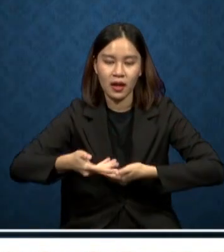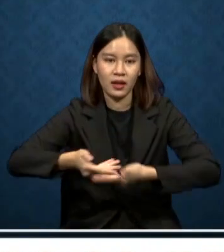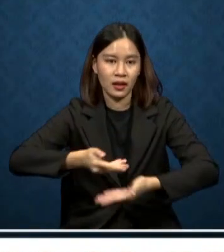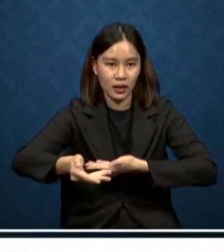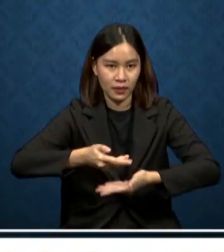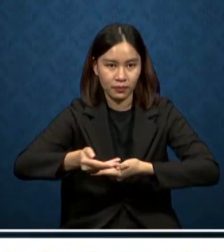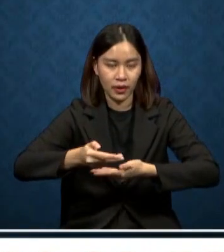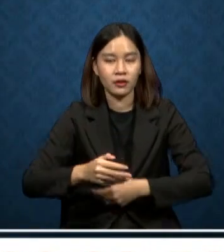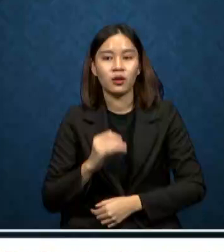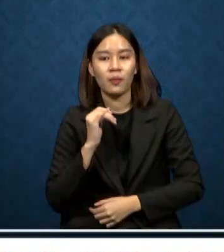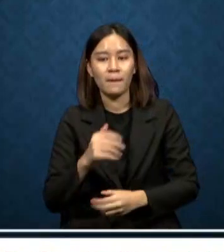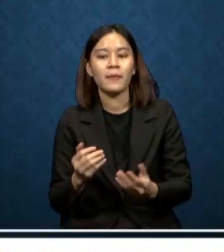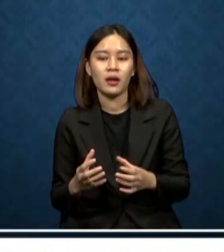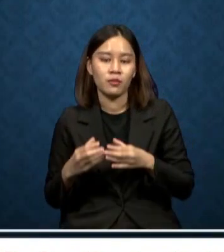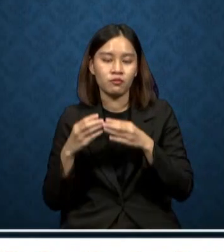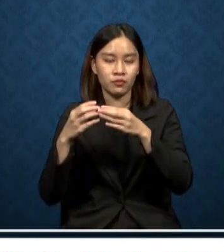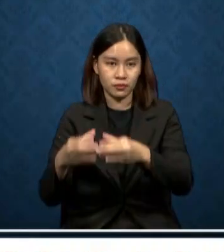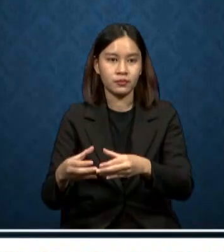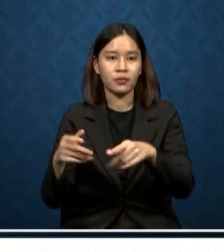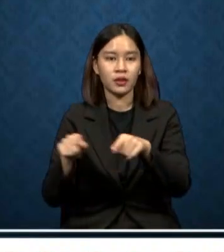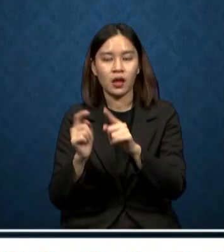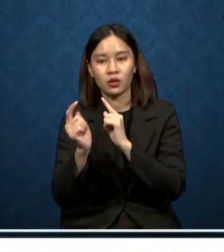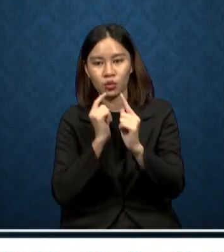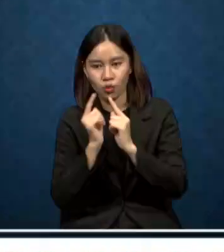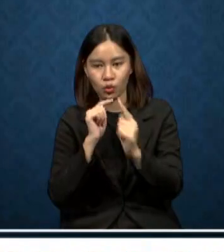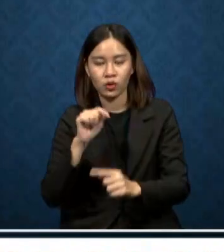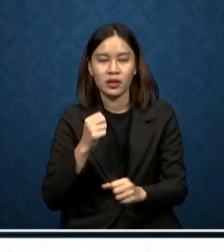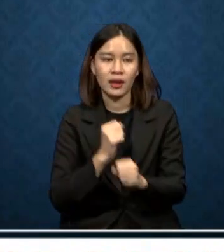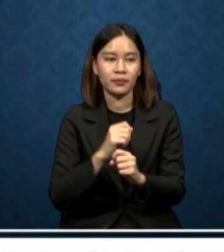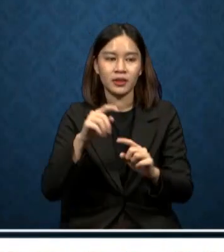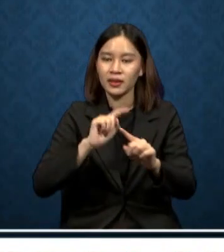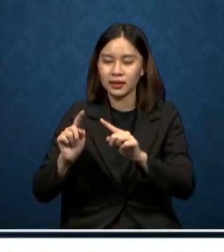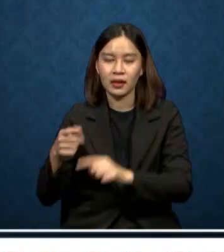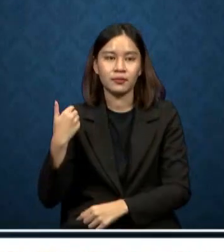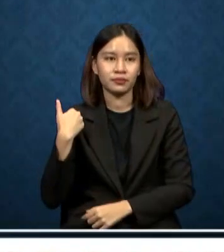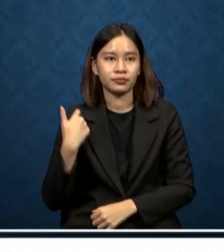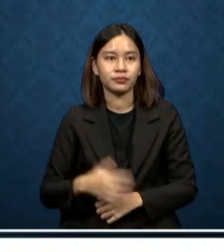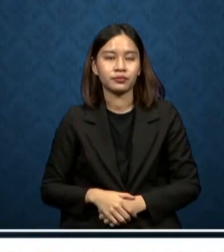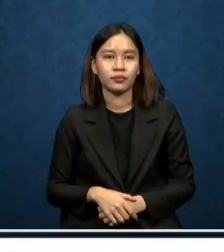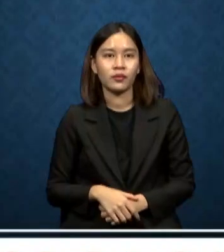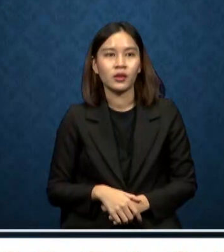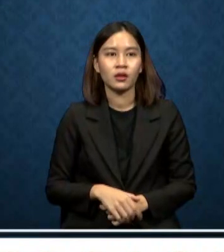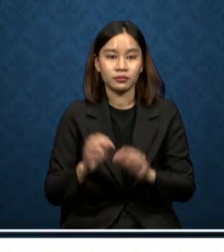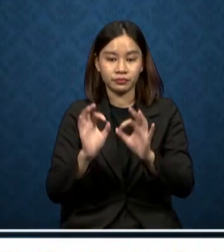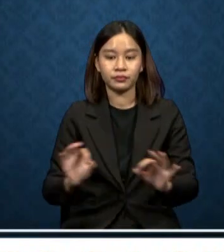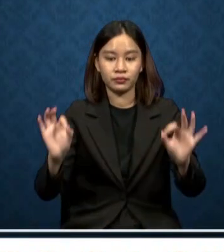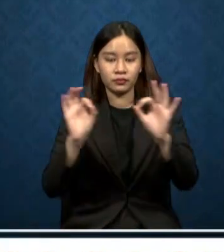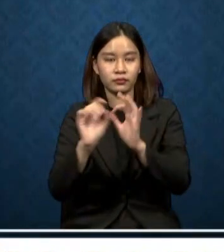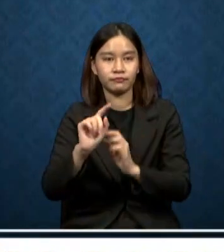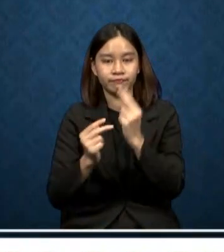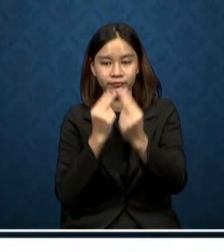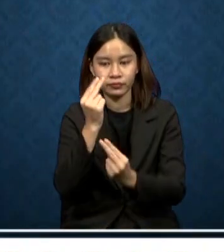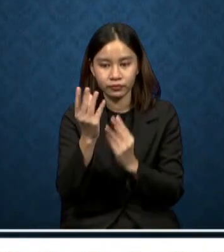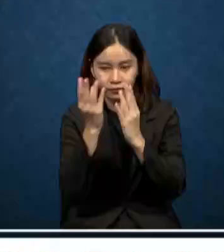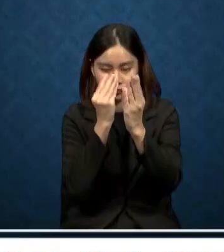ตั้จะเจลไปในพนทกเราด้วย ก็ไปพูดคุยตรนี้ทานทำหลายอย่างนะครับอันที่สำคญเท่ไปเยี่ม